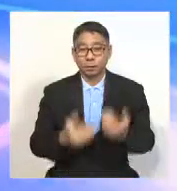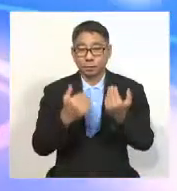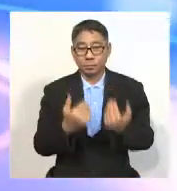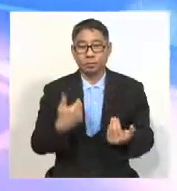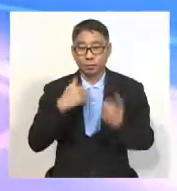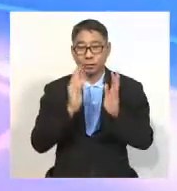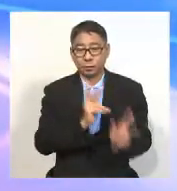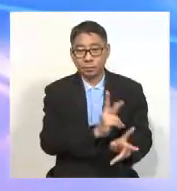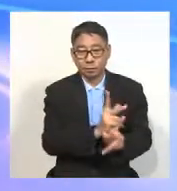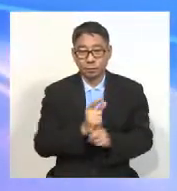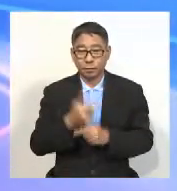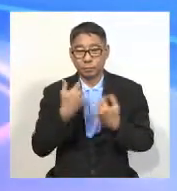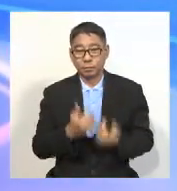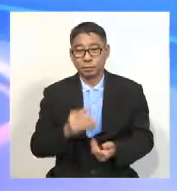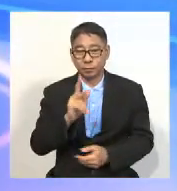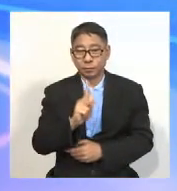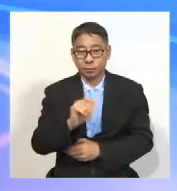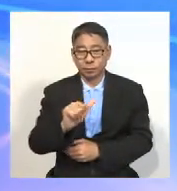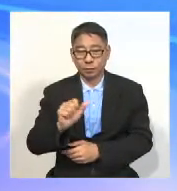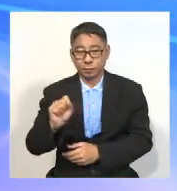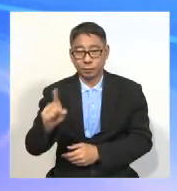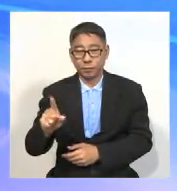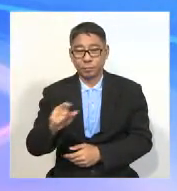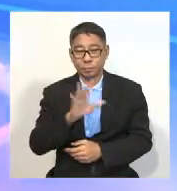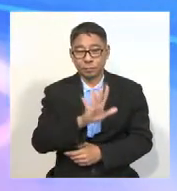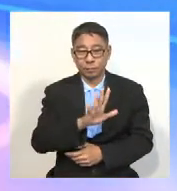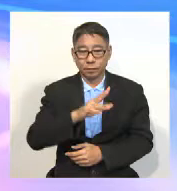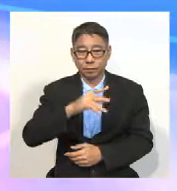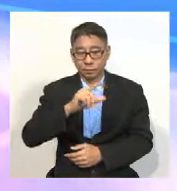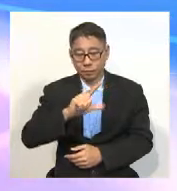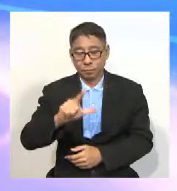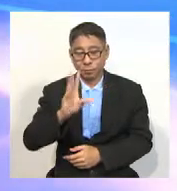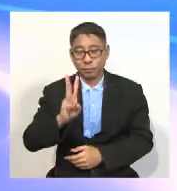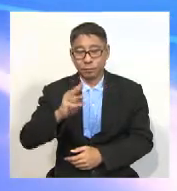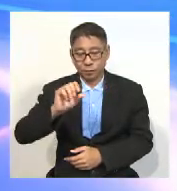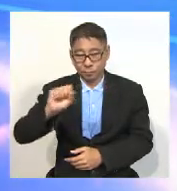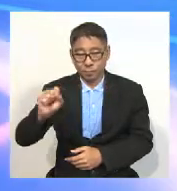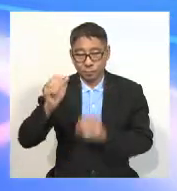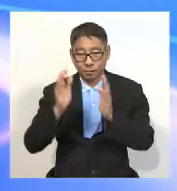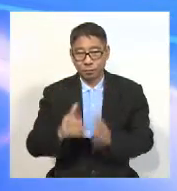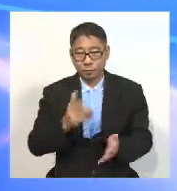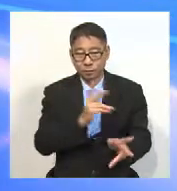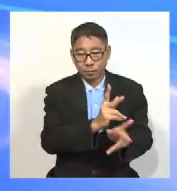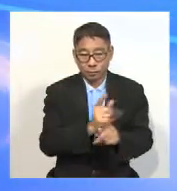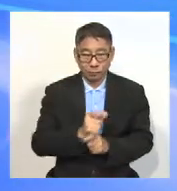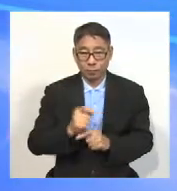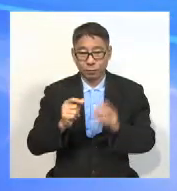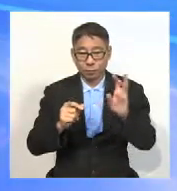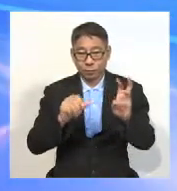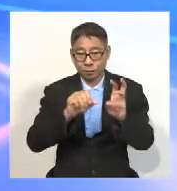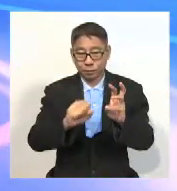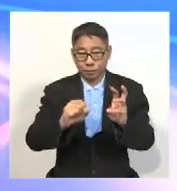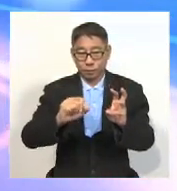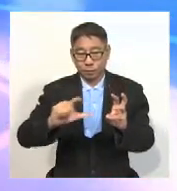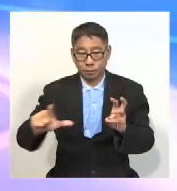ปัจจุบันค่ะมีผู้กู้ยืมในระบบของกยศ.จำนวนทั้งสิ้น5ล้าน6แสนคนนะคะยอดหนี้6แสนล้านบาทอ